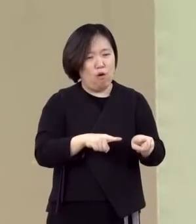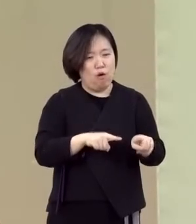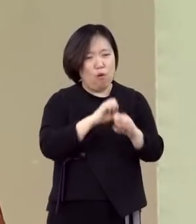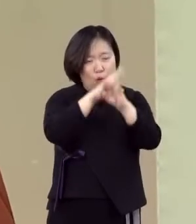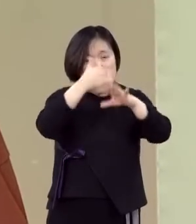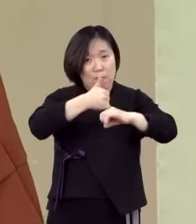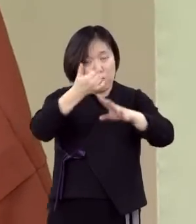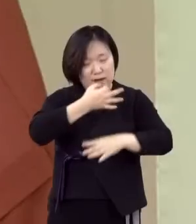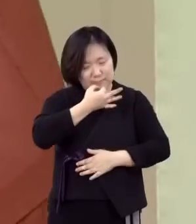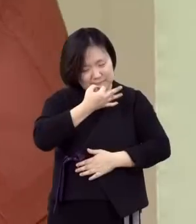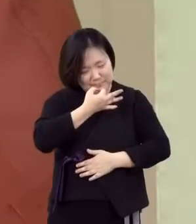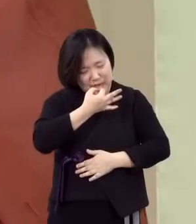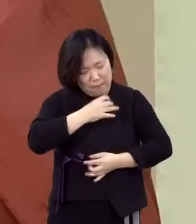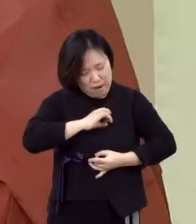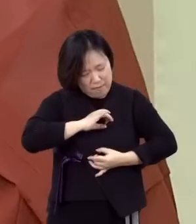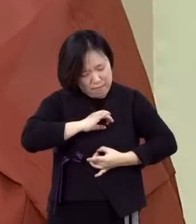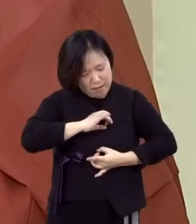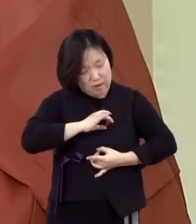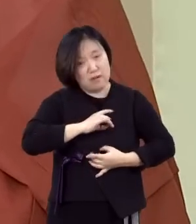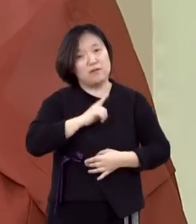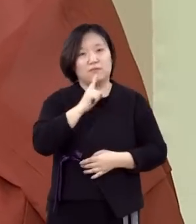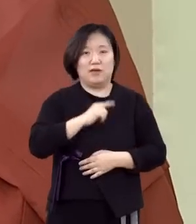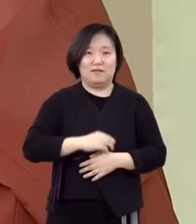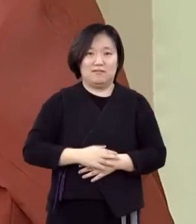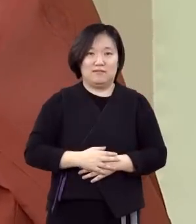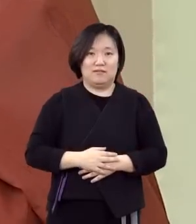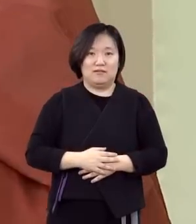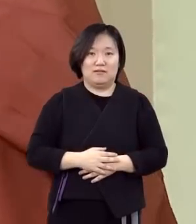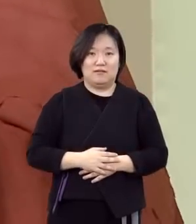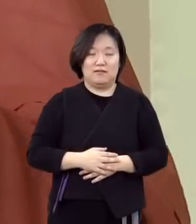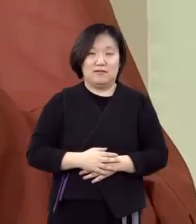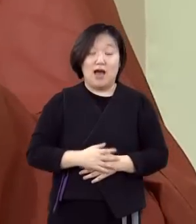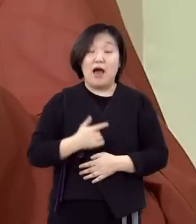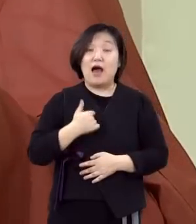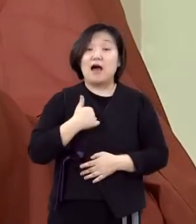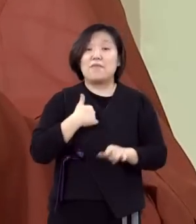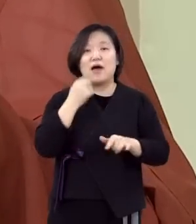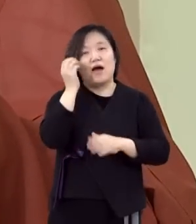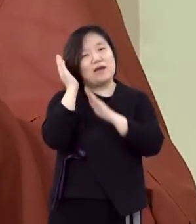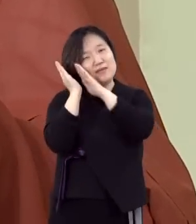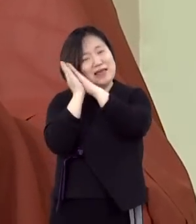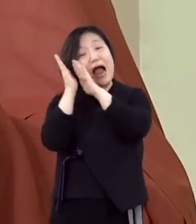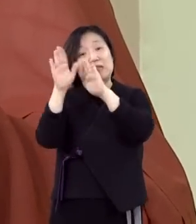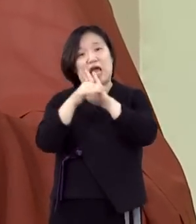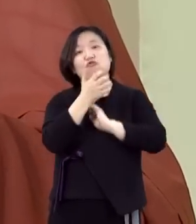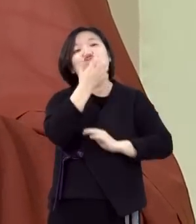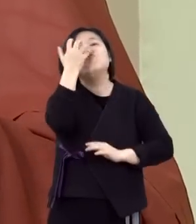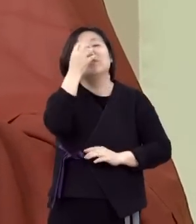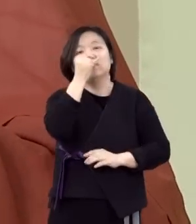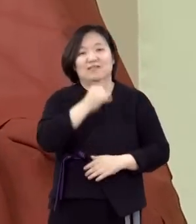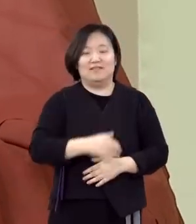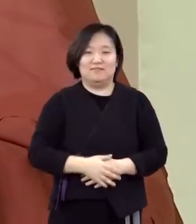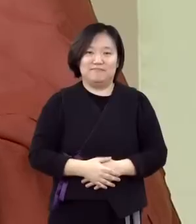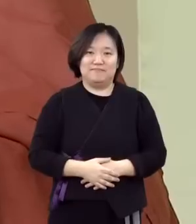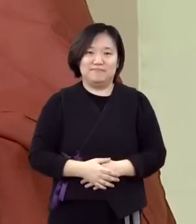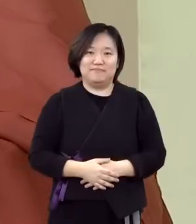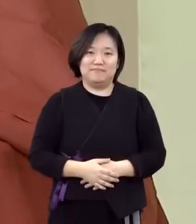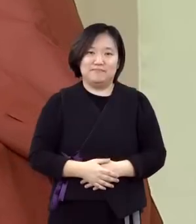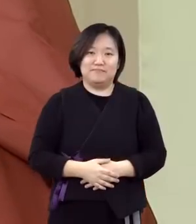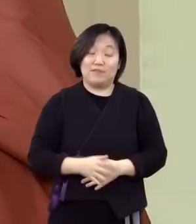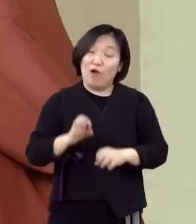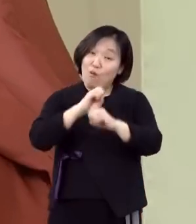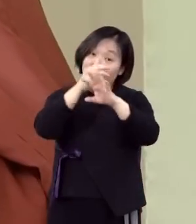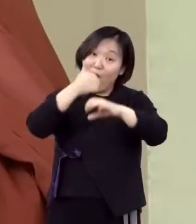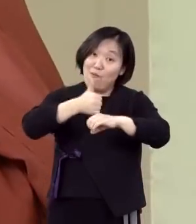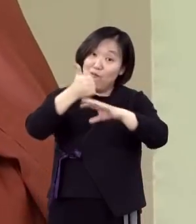관세음보살만염송했고, 잠을잘때마다꿈을꾸었다.